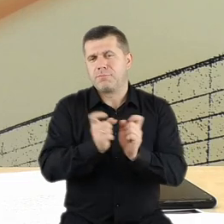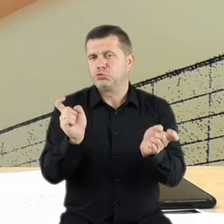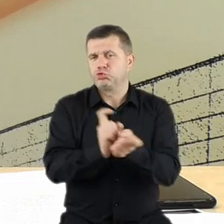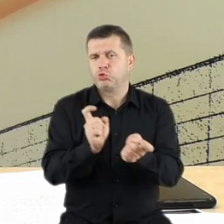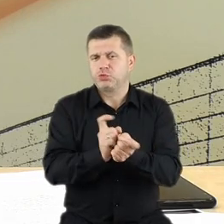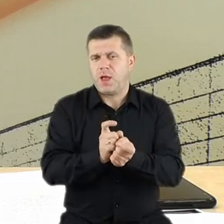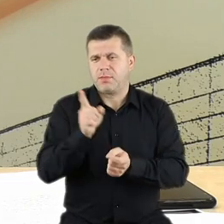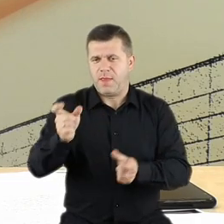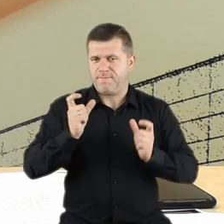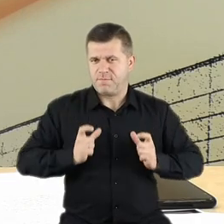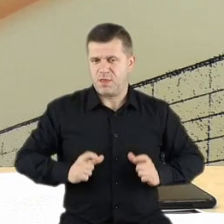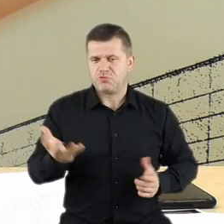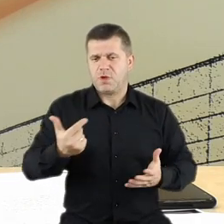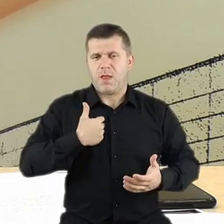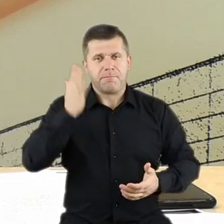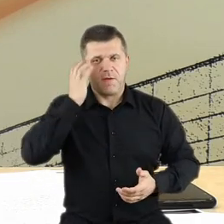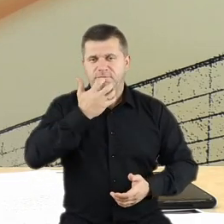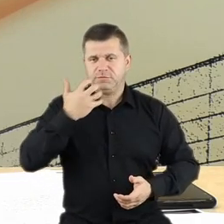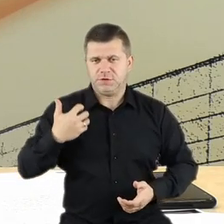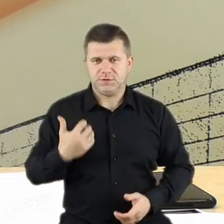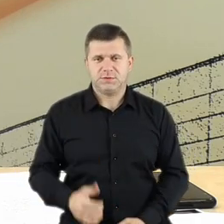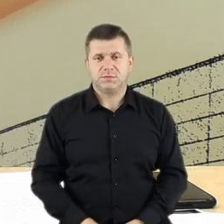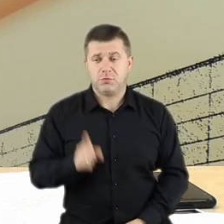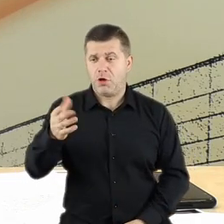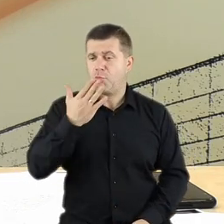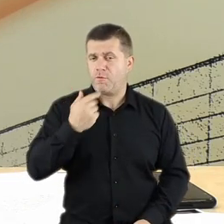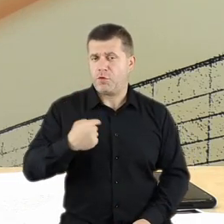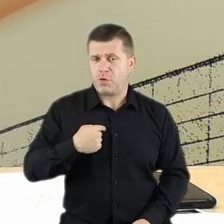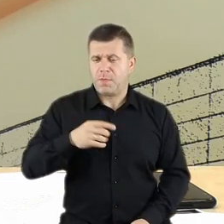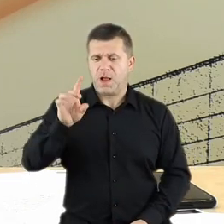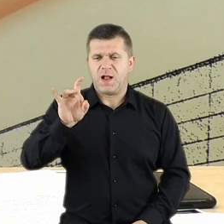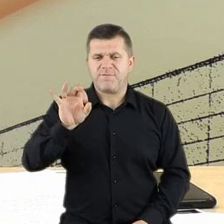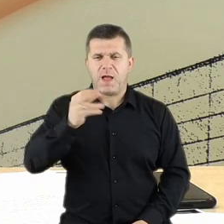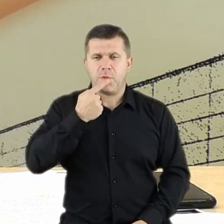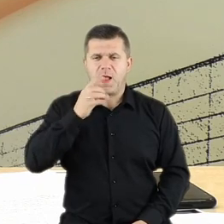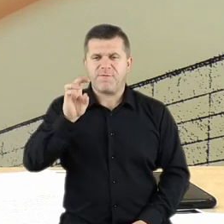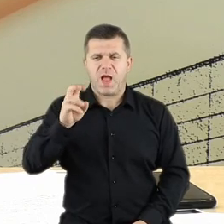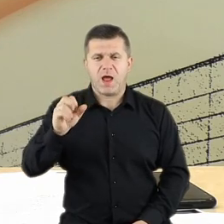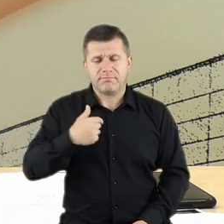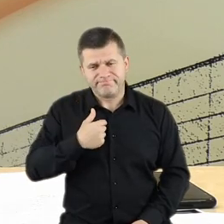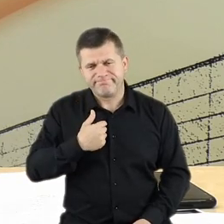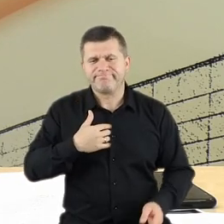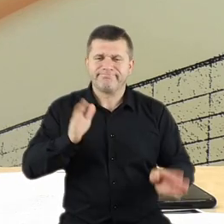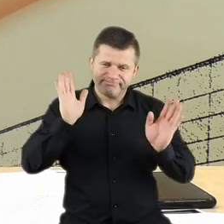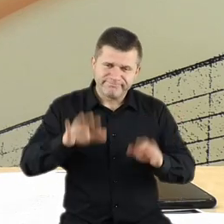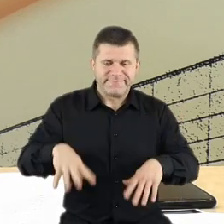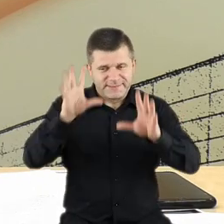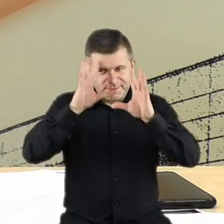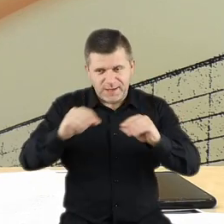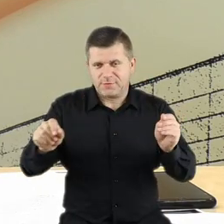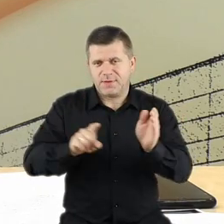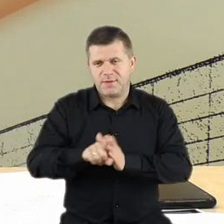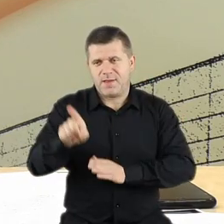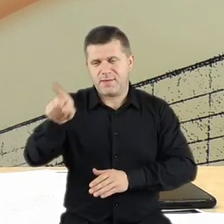z tej wsi gdzie mieszkałam wcześniej no i mówiła do mnie gwarą No to ja też no przez szacunek dla